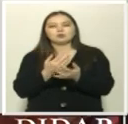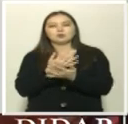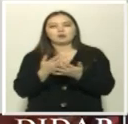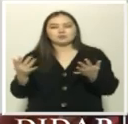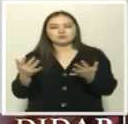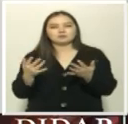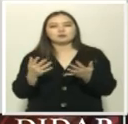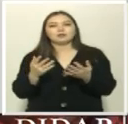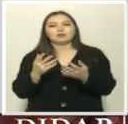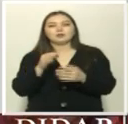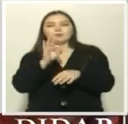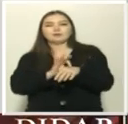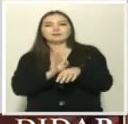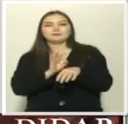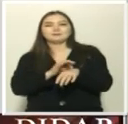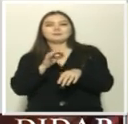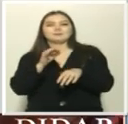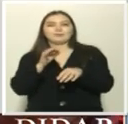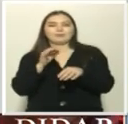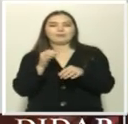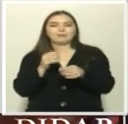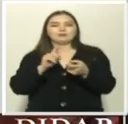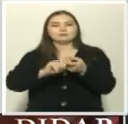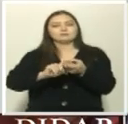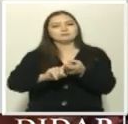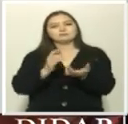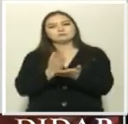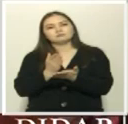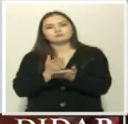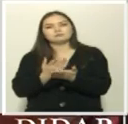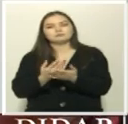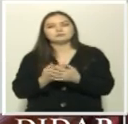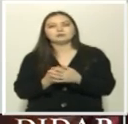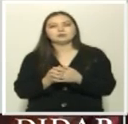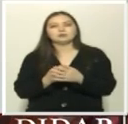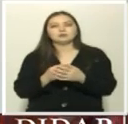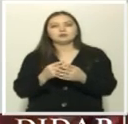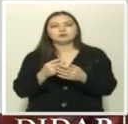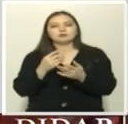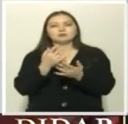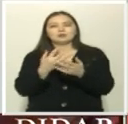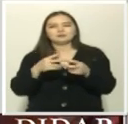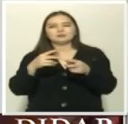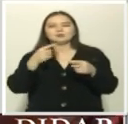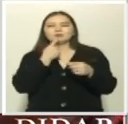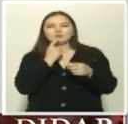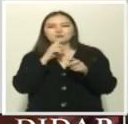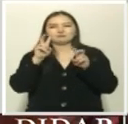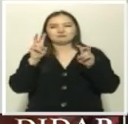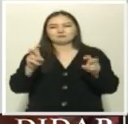орфанные пациенты по дистрофии Дюшена, два пациента по муковисцидозу, два пациента